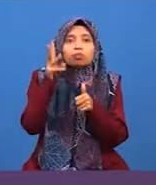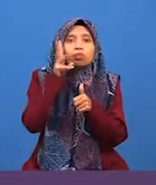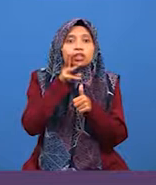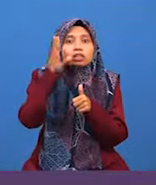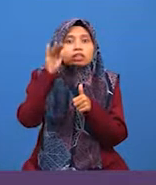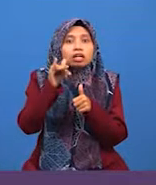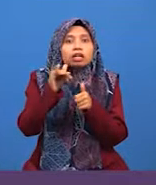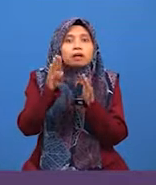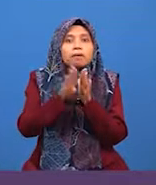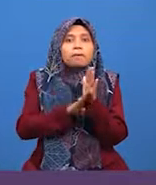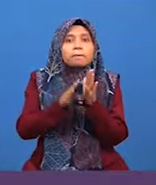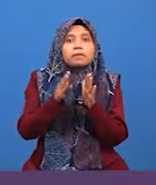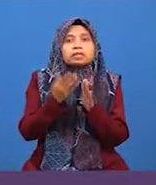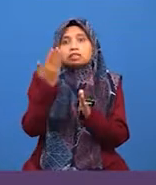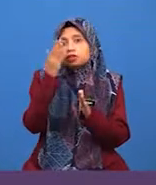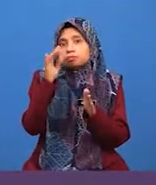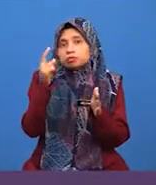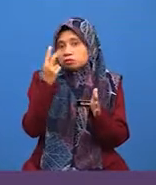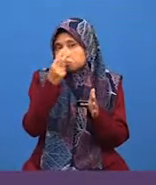Wanita yang bercermin mata itu